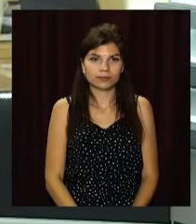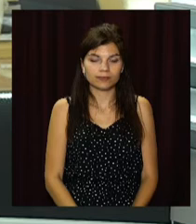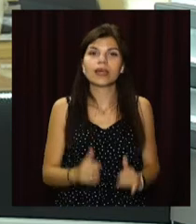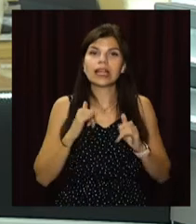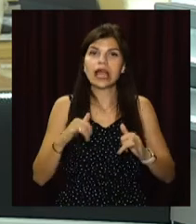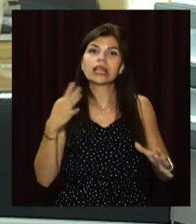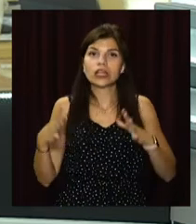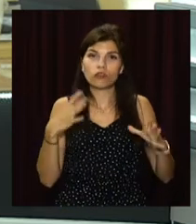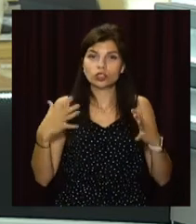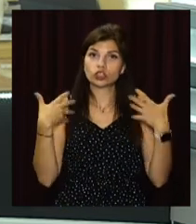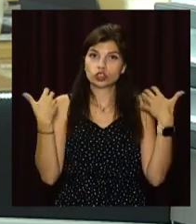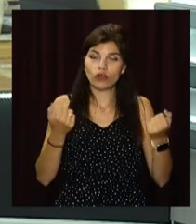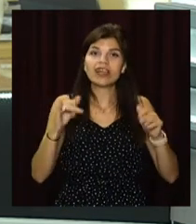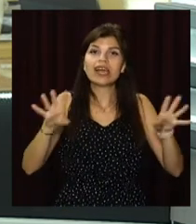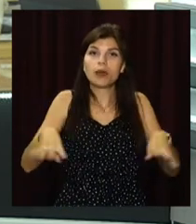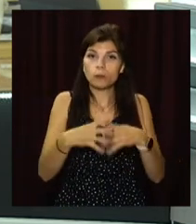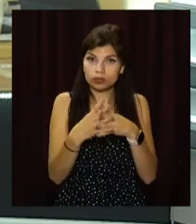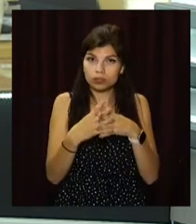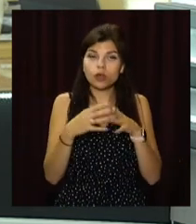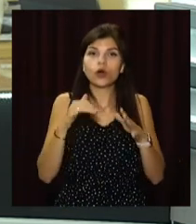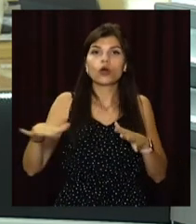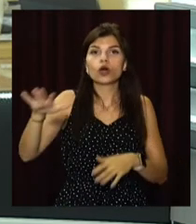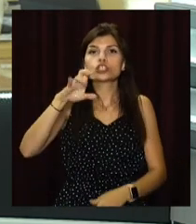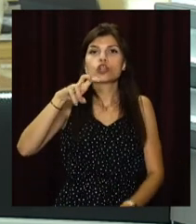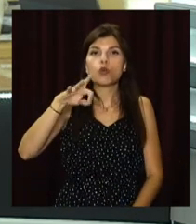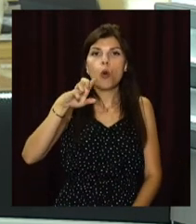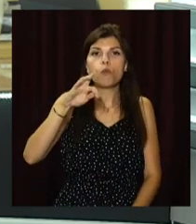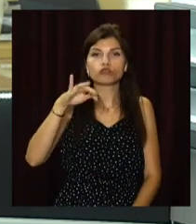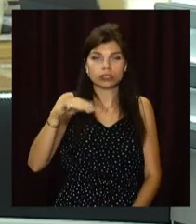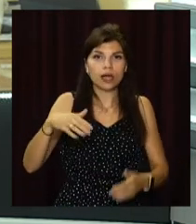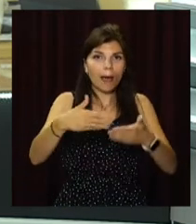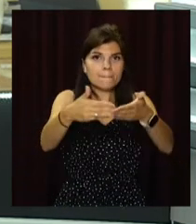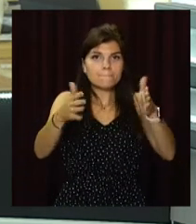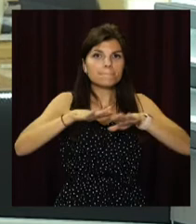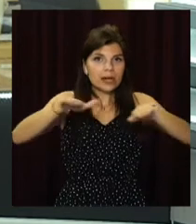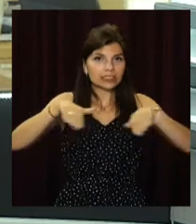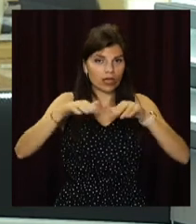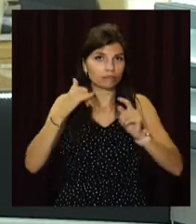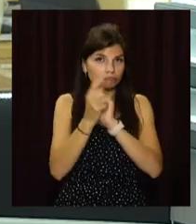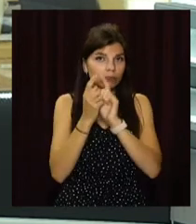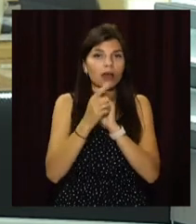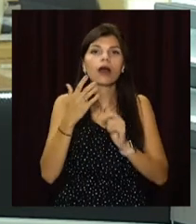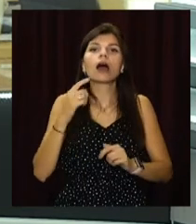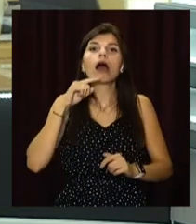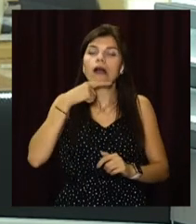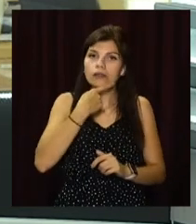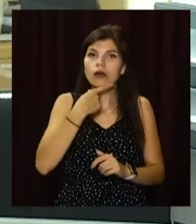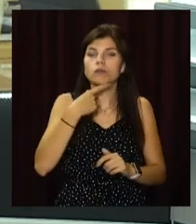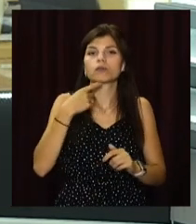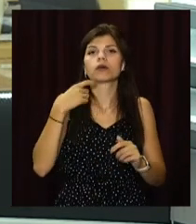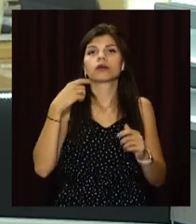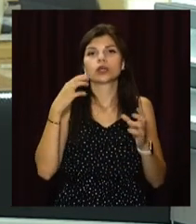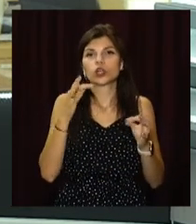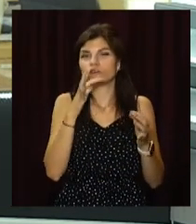Для тренування, оздоровлення і реабілітації у Слобожанському будують басейн. Будівля буде сучасна, енергоощадна і в одному стилі